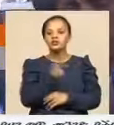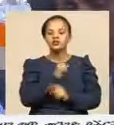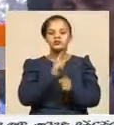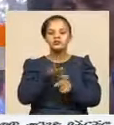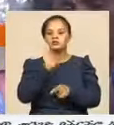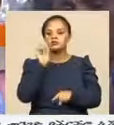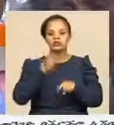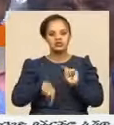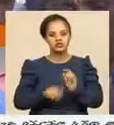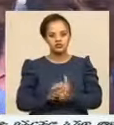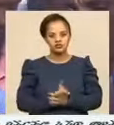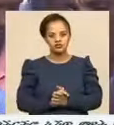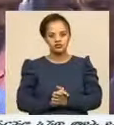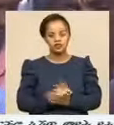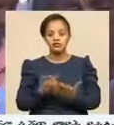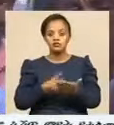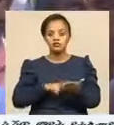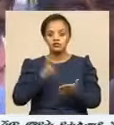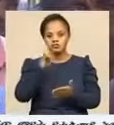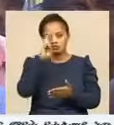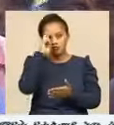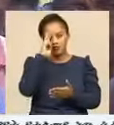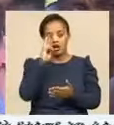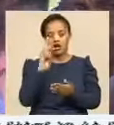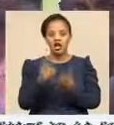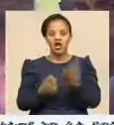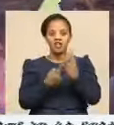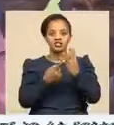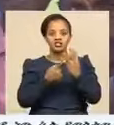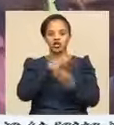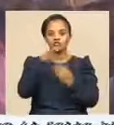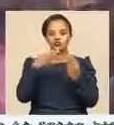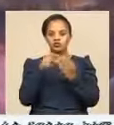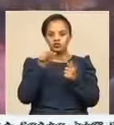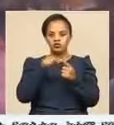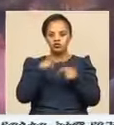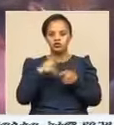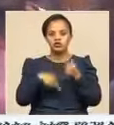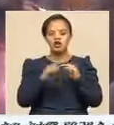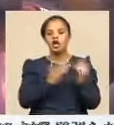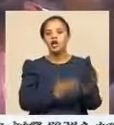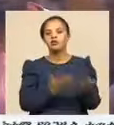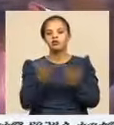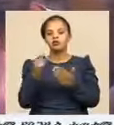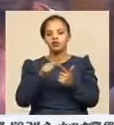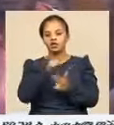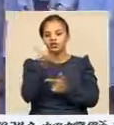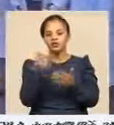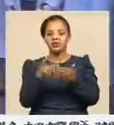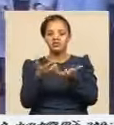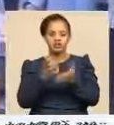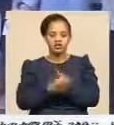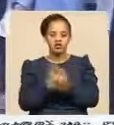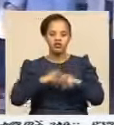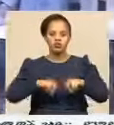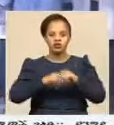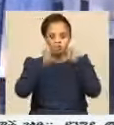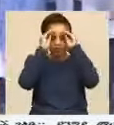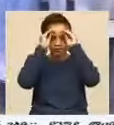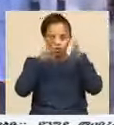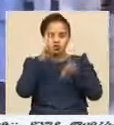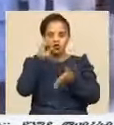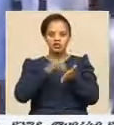መልስ ልናገኝ አልቻልንም። ከዚህ የተነሳ ነው በአራተኛ ዙር ወደዚህ መተን ያው አቤቱታን ወደ እናንተ ለማቅረብ የፈለግ ነው። የወረዳው